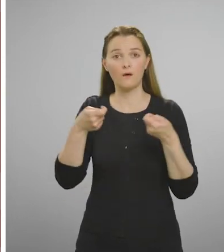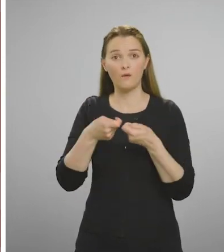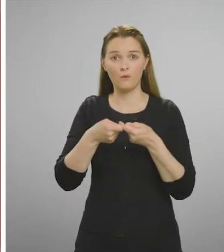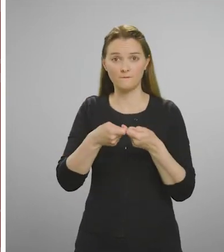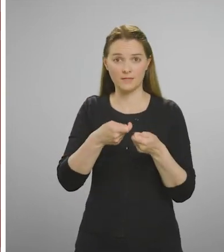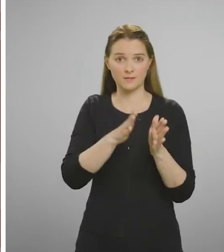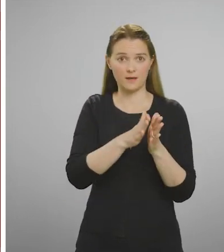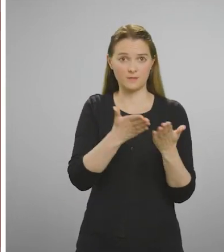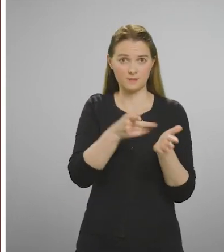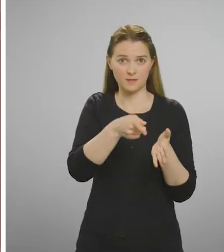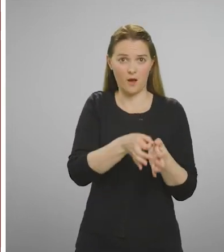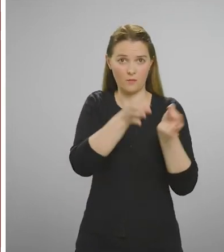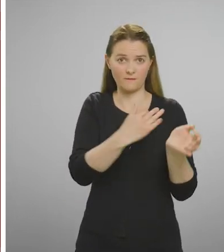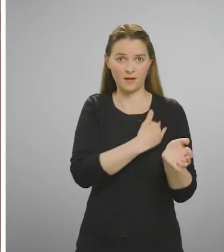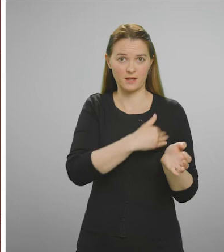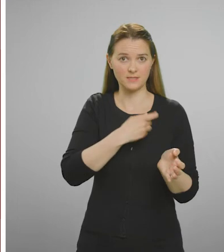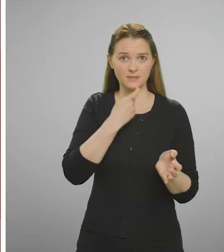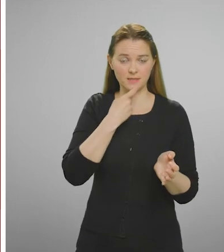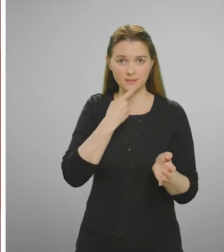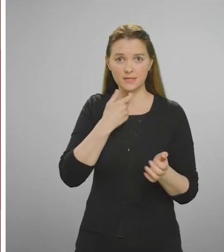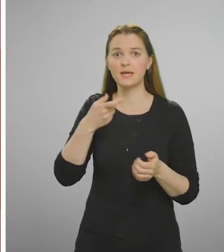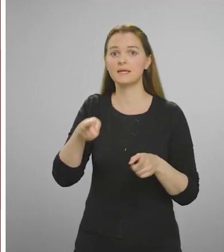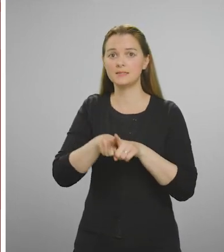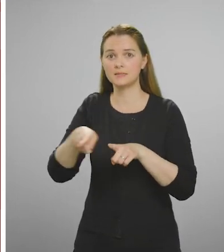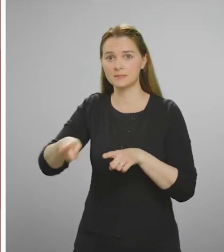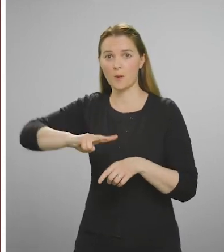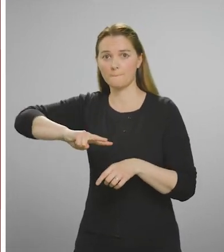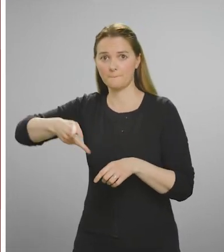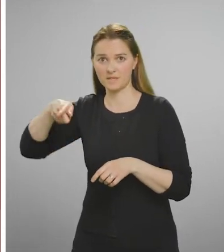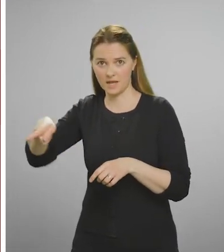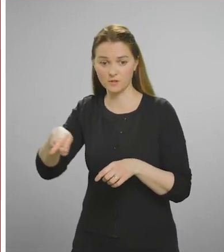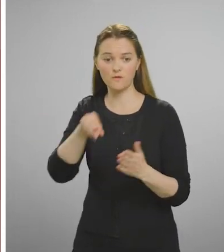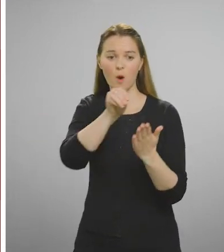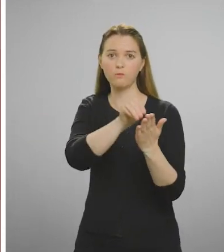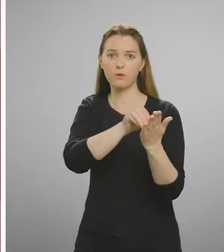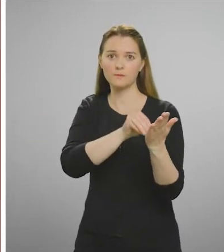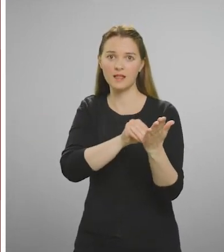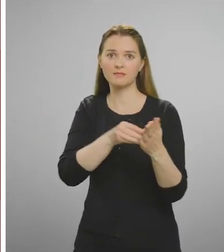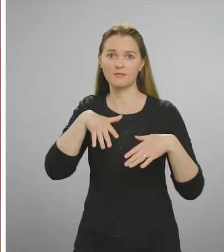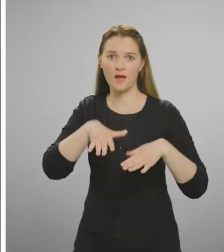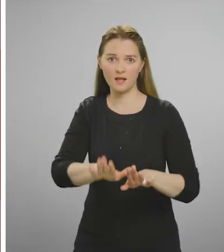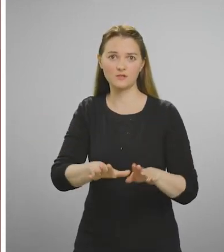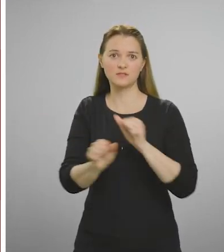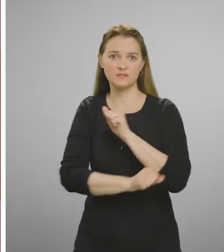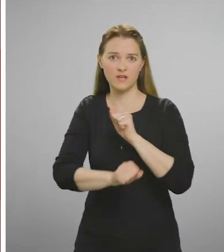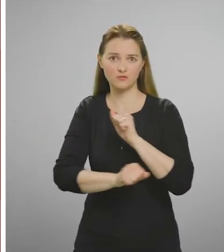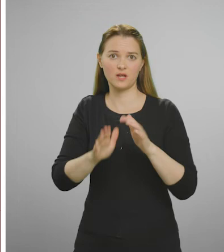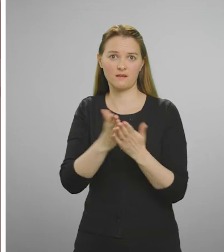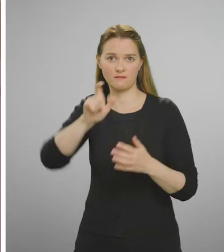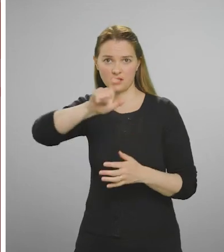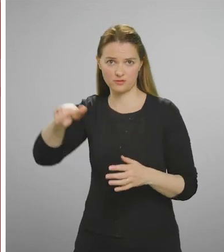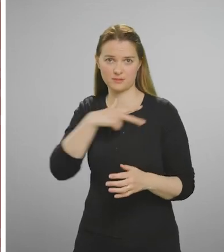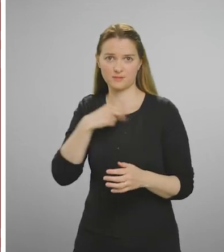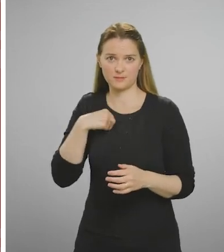o odnosu između knjiga objavljenih na hrvatskom jeziku i prijevoda, iz podataka preuzetih iz bibliografske baze